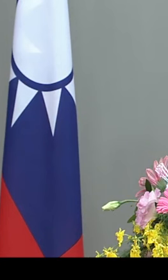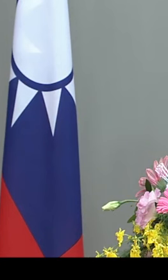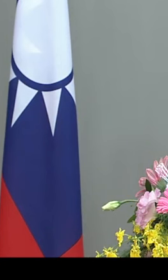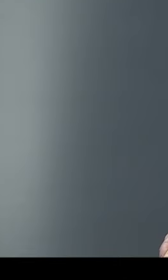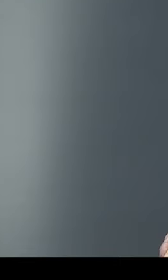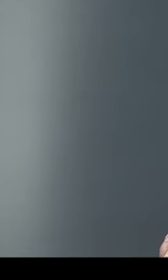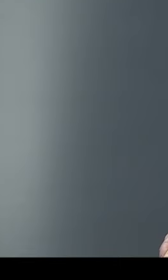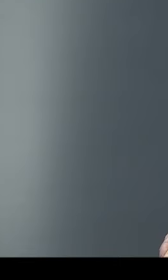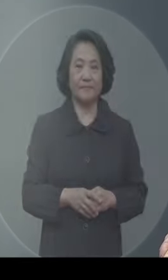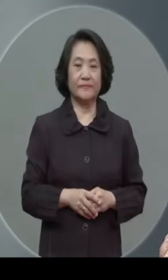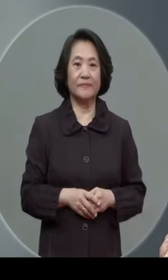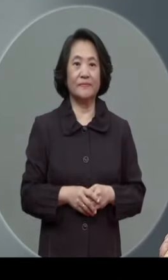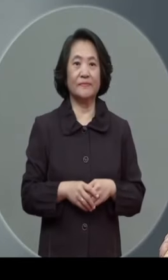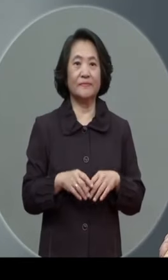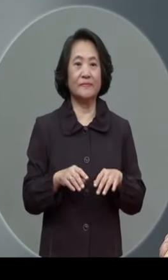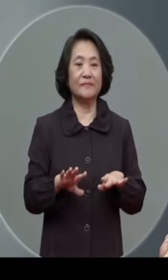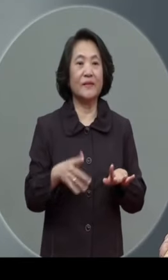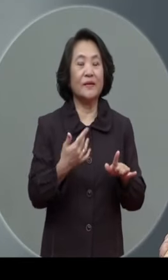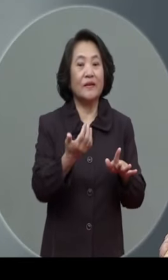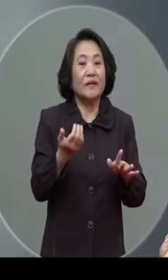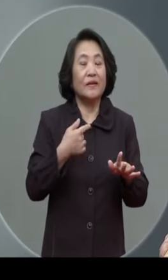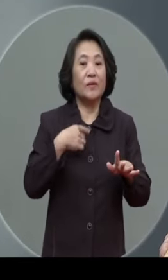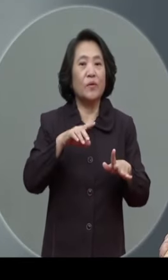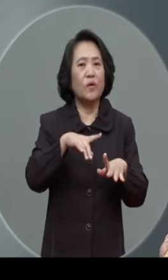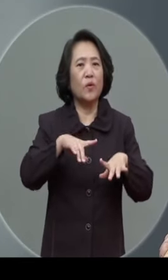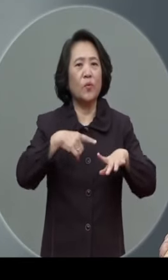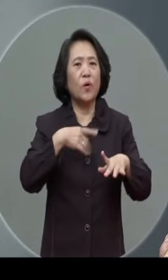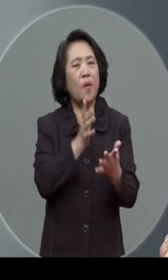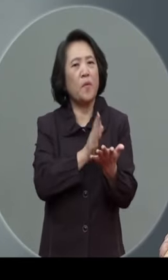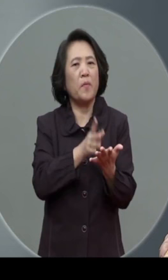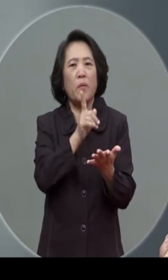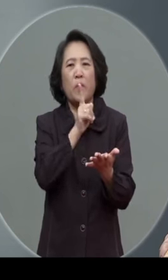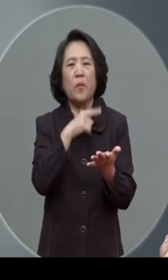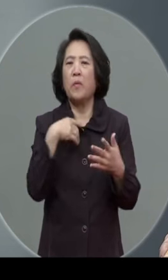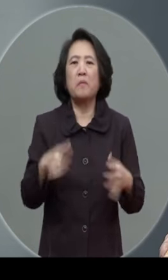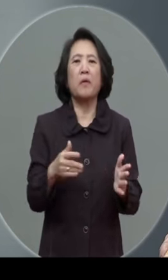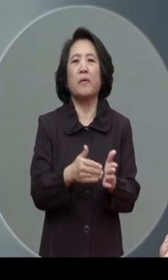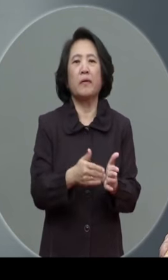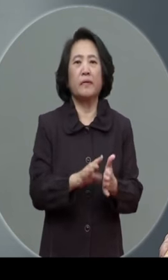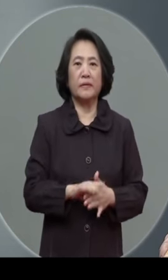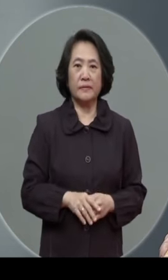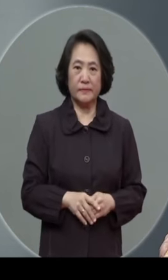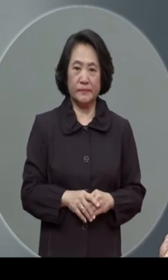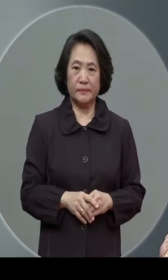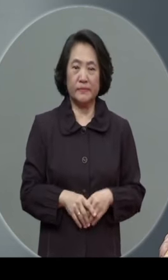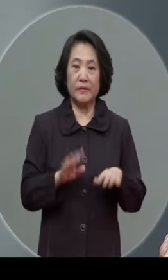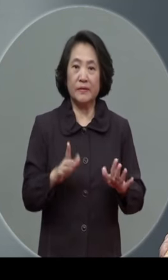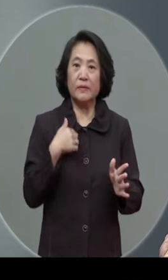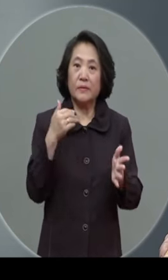言。 头前我该讲的拢已经讲过了，最